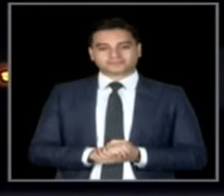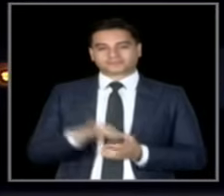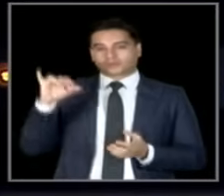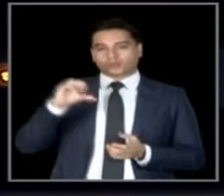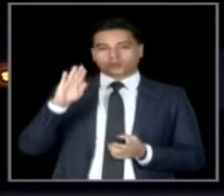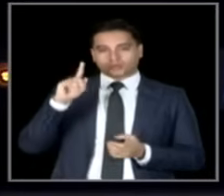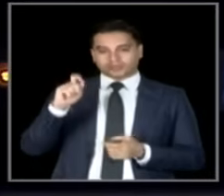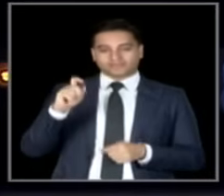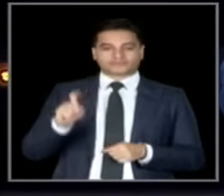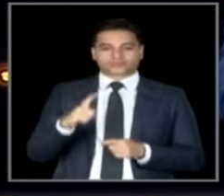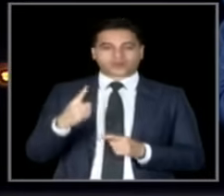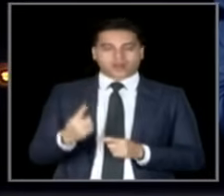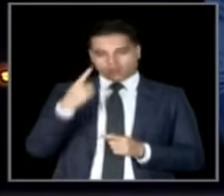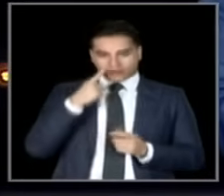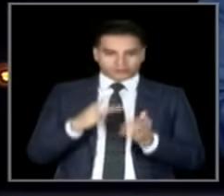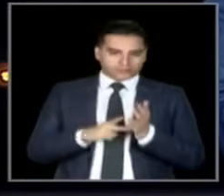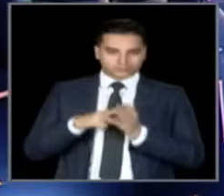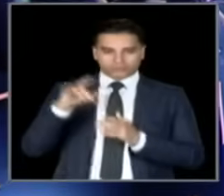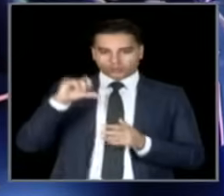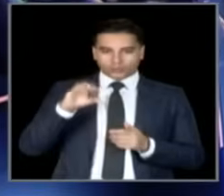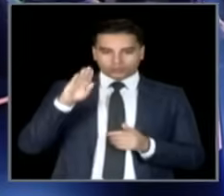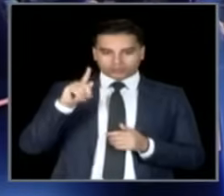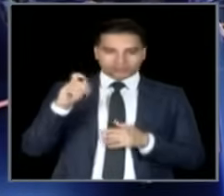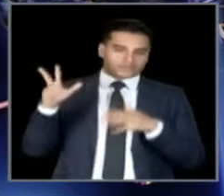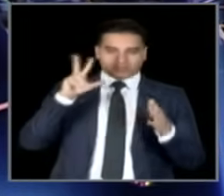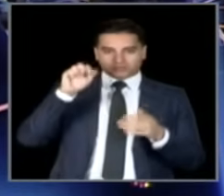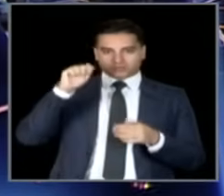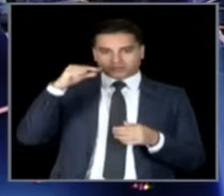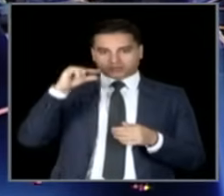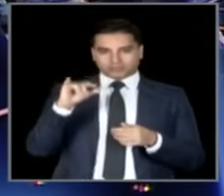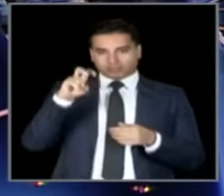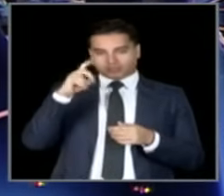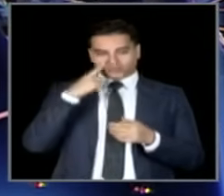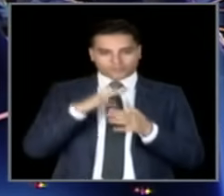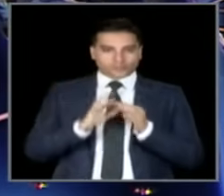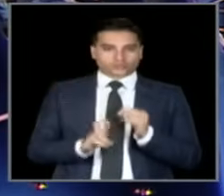يوسف الصديق، أول سؤال بجامعة السويس، وهنشوف موضوع السؤال ايه.